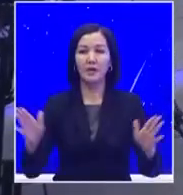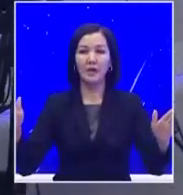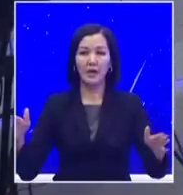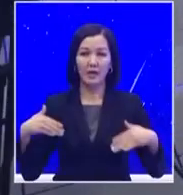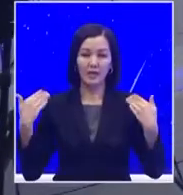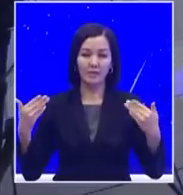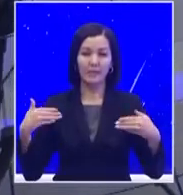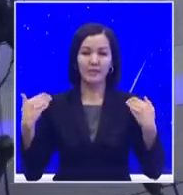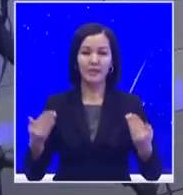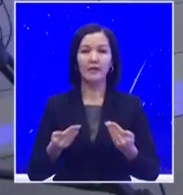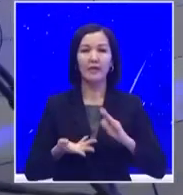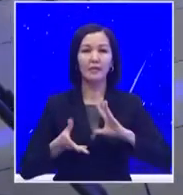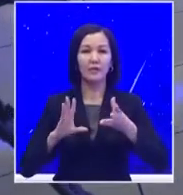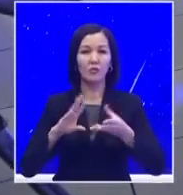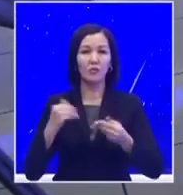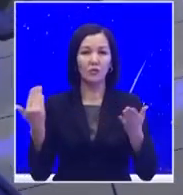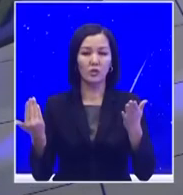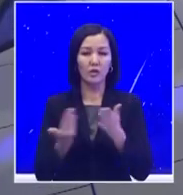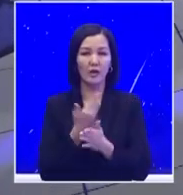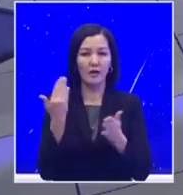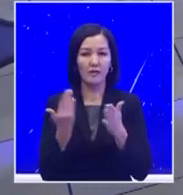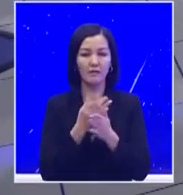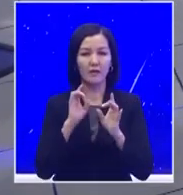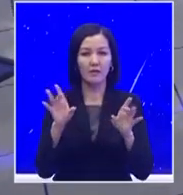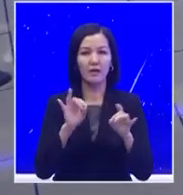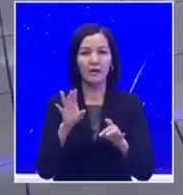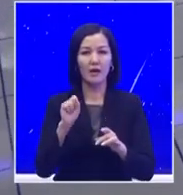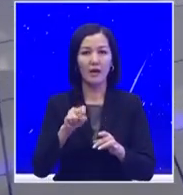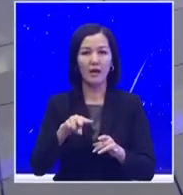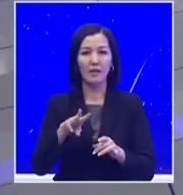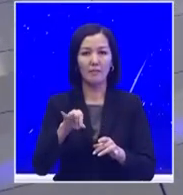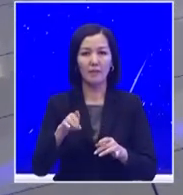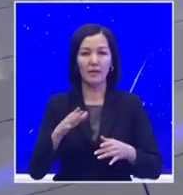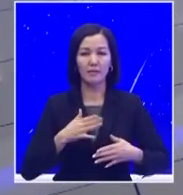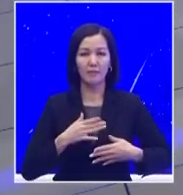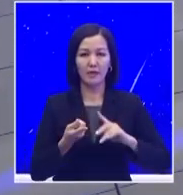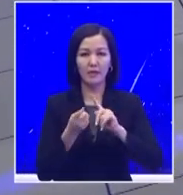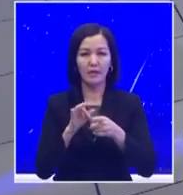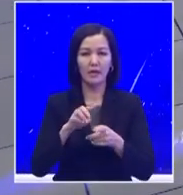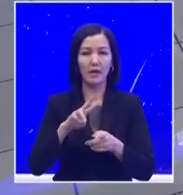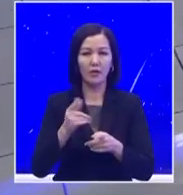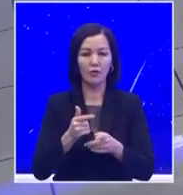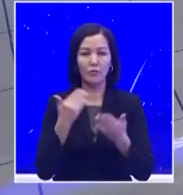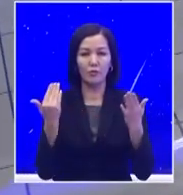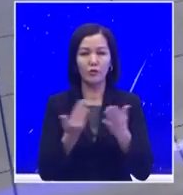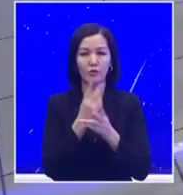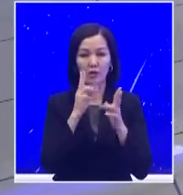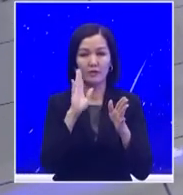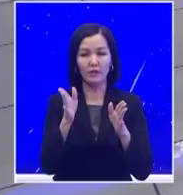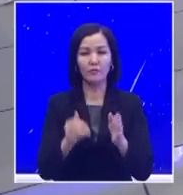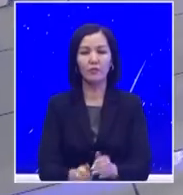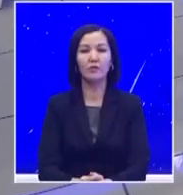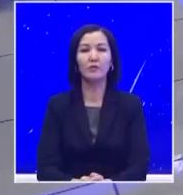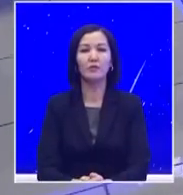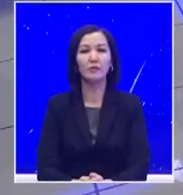Ассаламу алейкум, қадірменді көрермен, тікелей эфирде қорытынды жаңалықтар студияда Алмат Хамид, сурда аудармашы Айгүл Жұмаш қызы. Алдымен